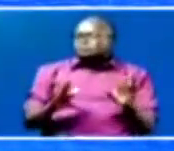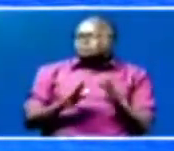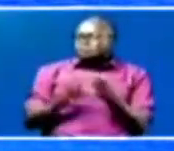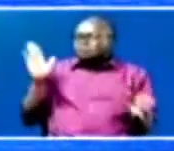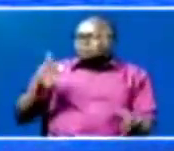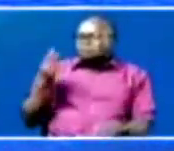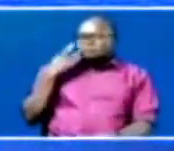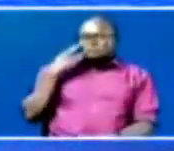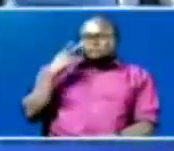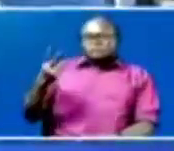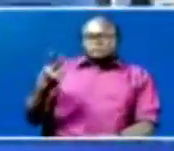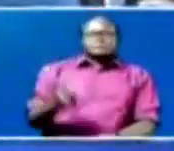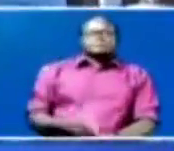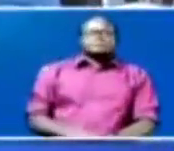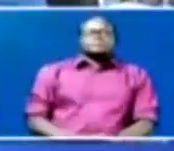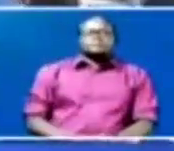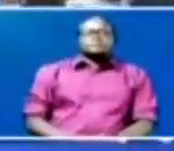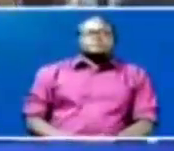taarifa hiyo.